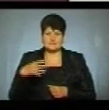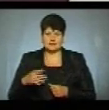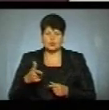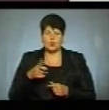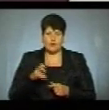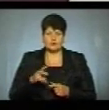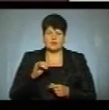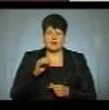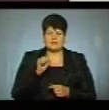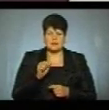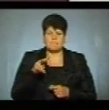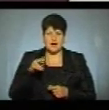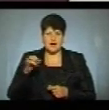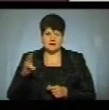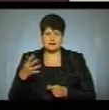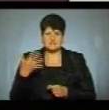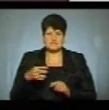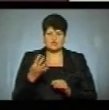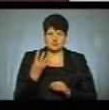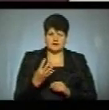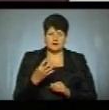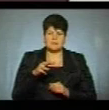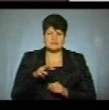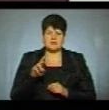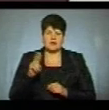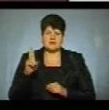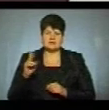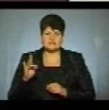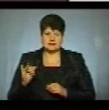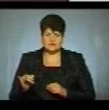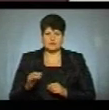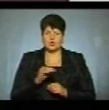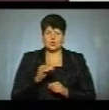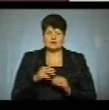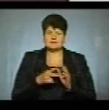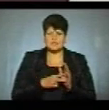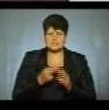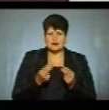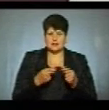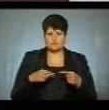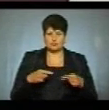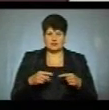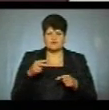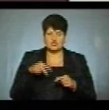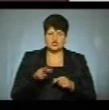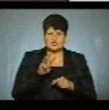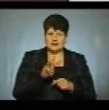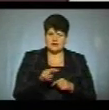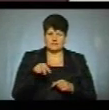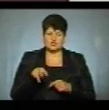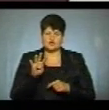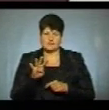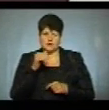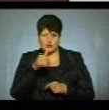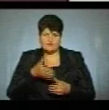забив Андрій Паньків і на 54-й хвилині Максим Яцьків. У категорії Ю-17 грали футболісти 2003-2004